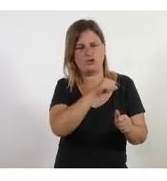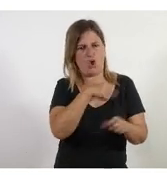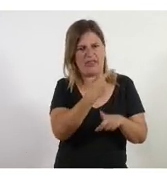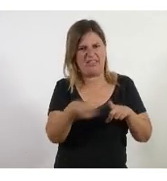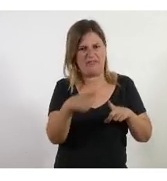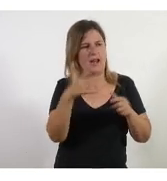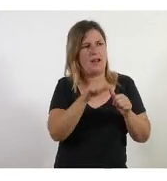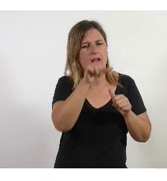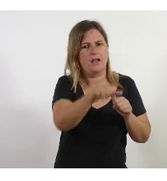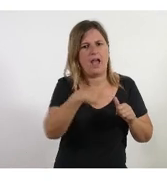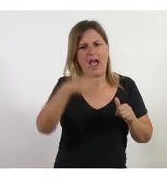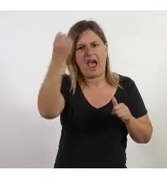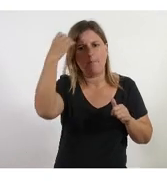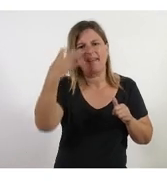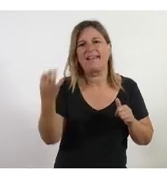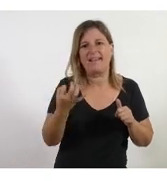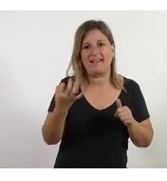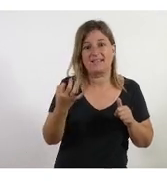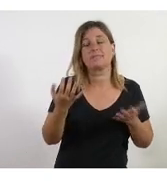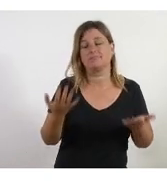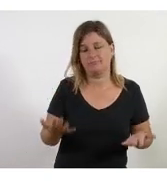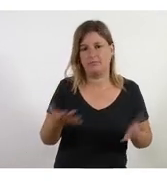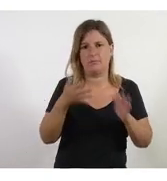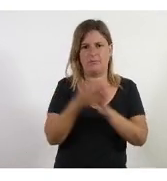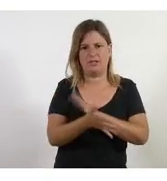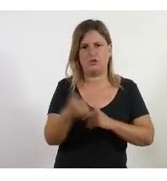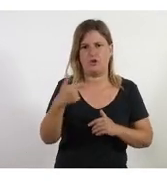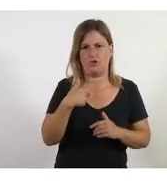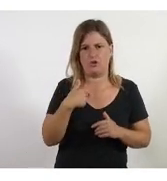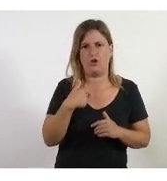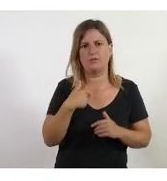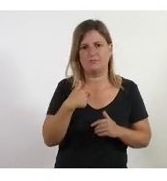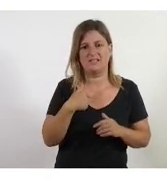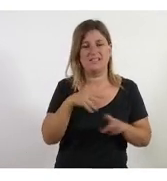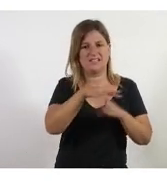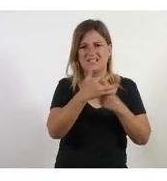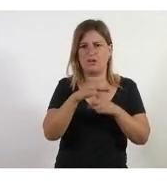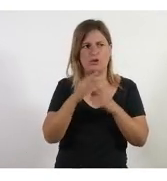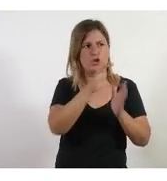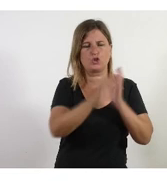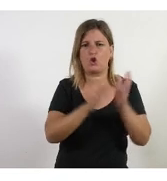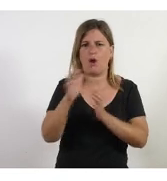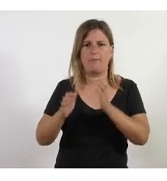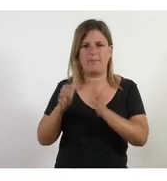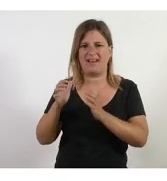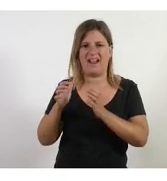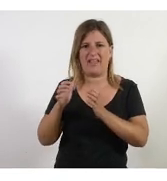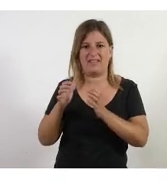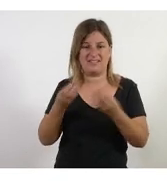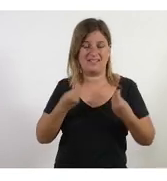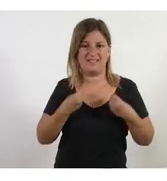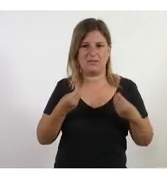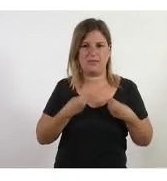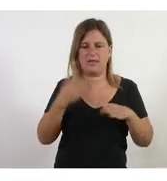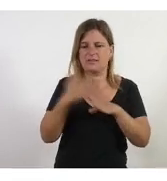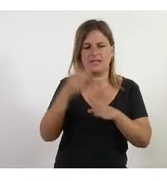Això és la meva manera de veure-ho i és la meva manera que a mi m'ha servit en diferents situacions complexes que m'he trobat al llarg de la vida.